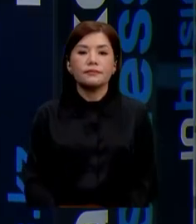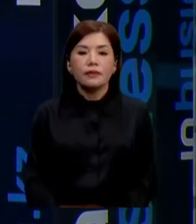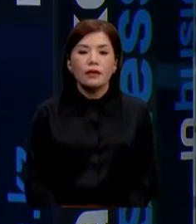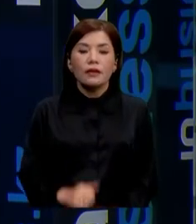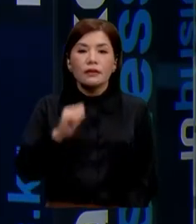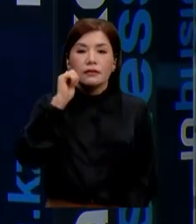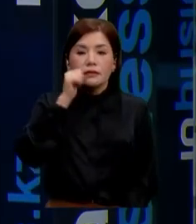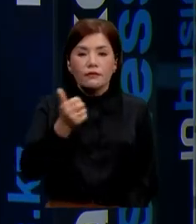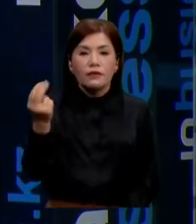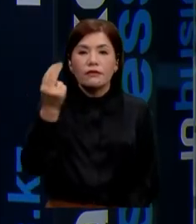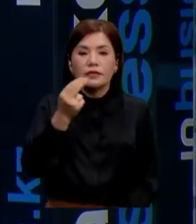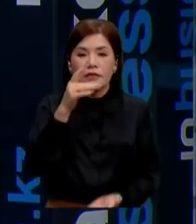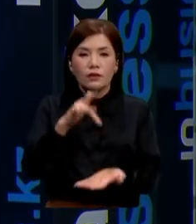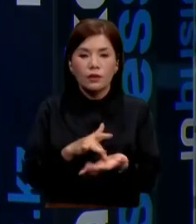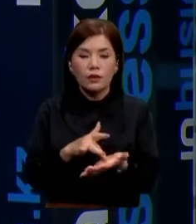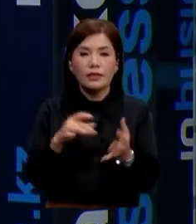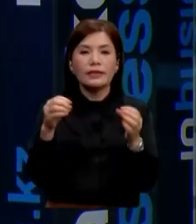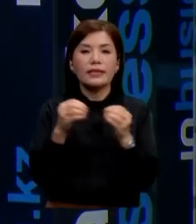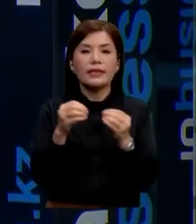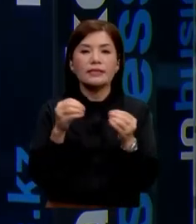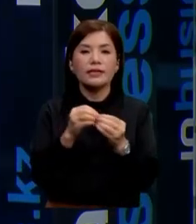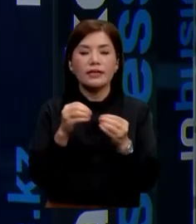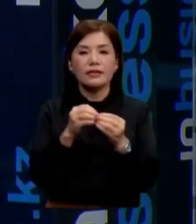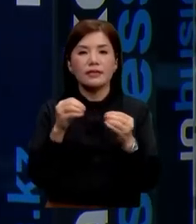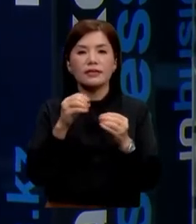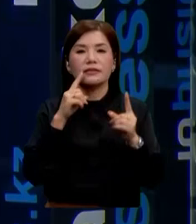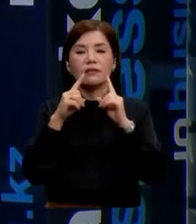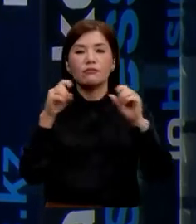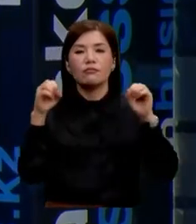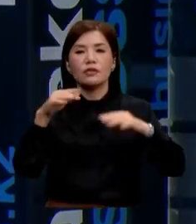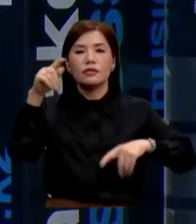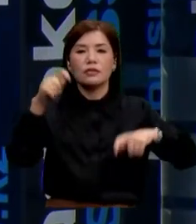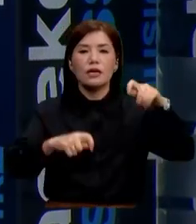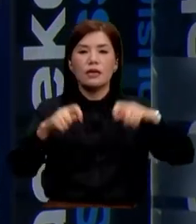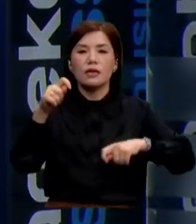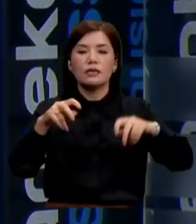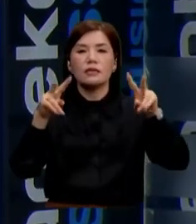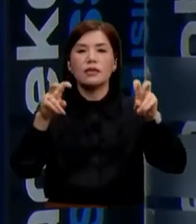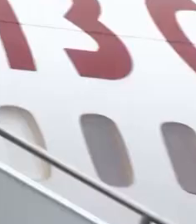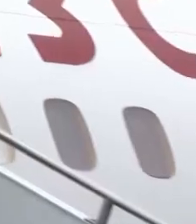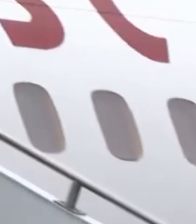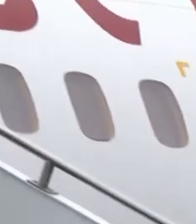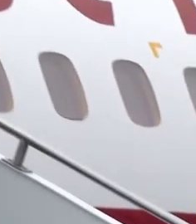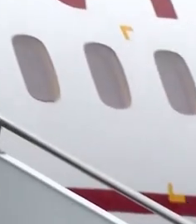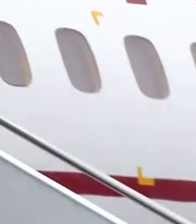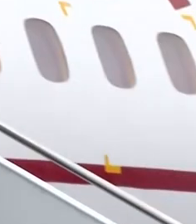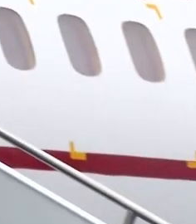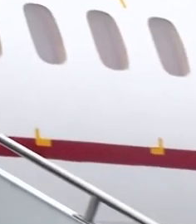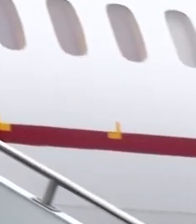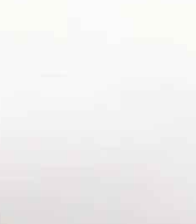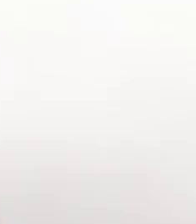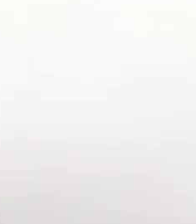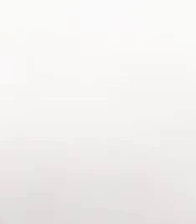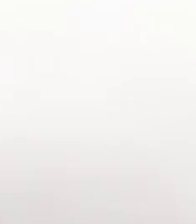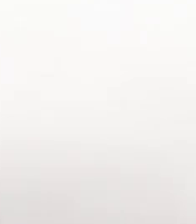Итак, завтра в Астане стартует 10-й саммит Организации тюркских государств, который пройдет под девизом «Тюркская эра». Ожидается, что на